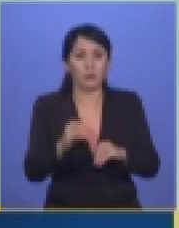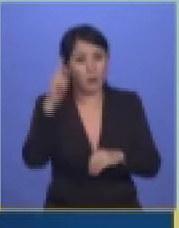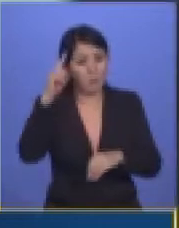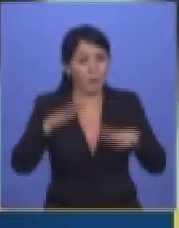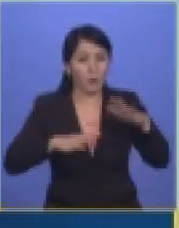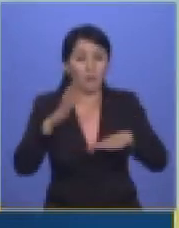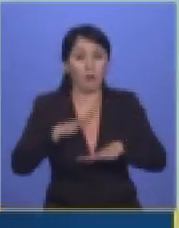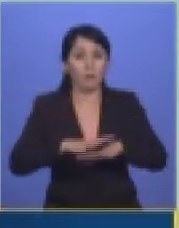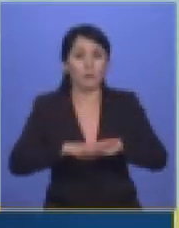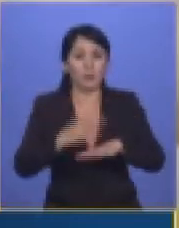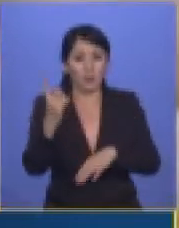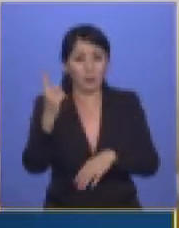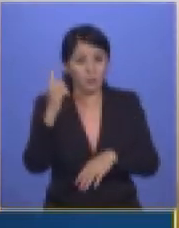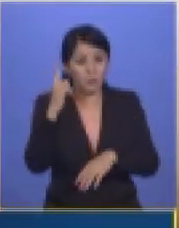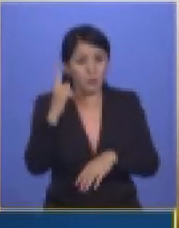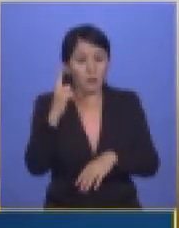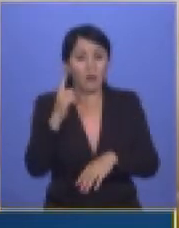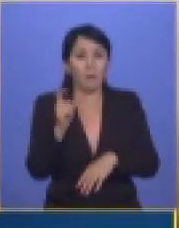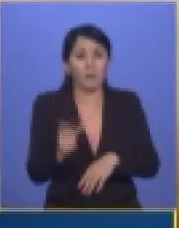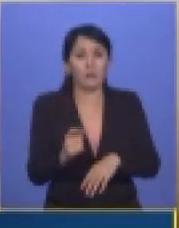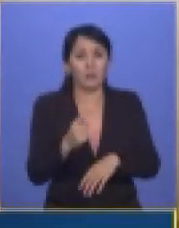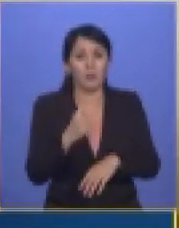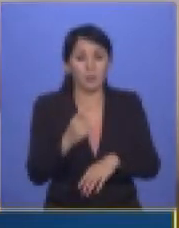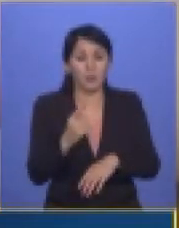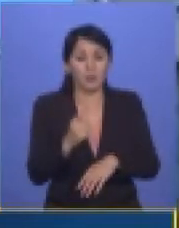болса, банкке барып қоңырау шалғандар туралы айтып